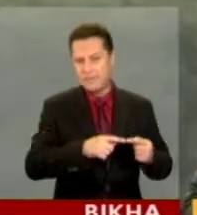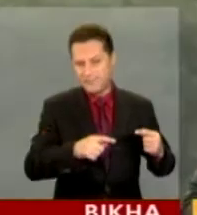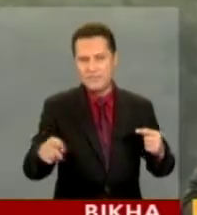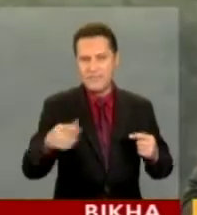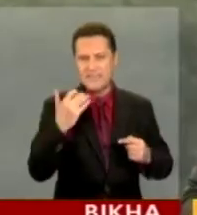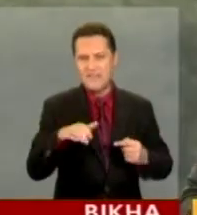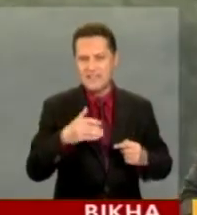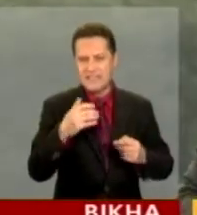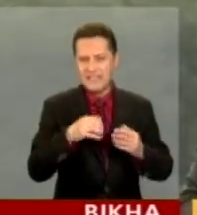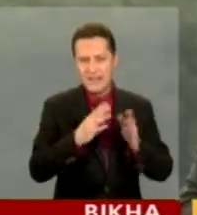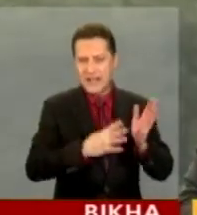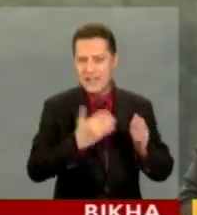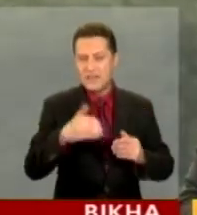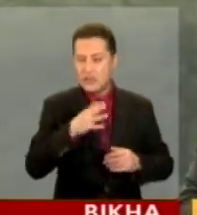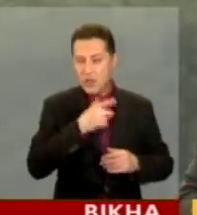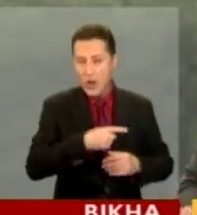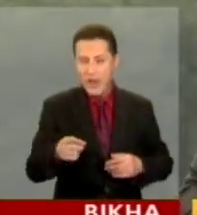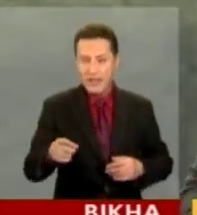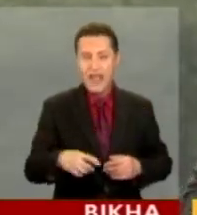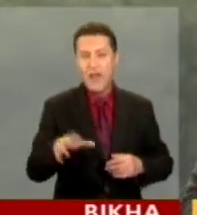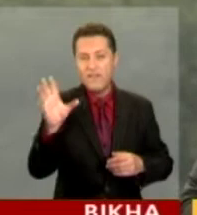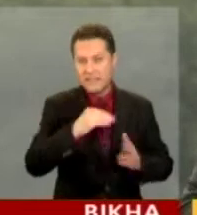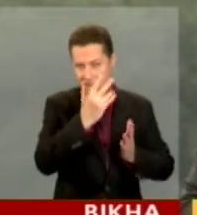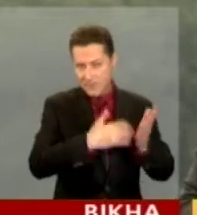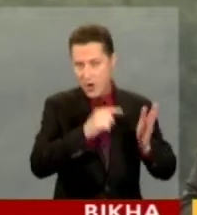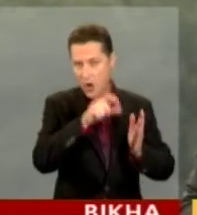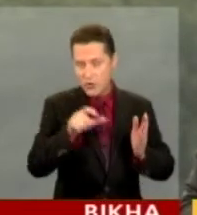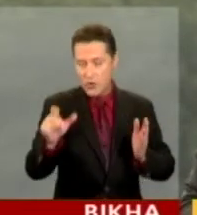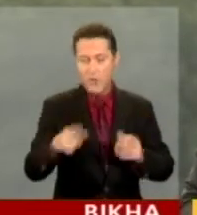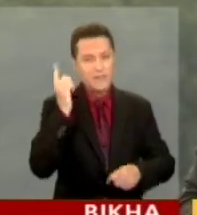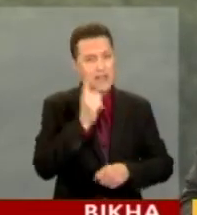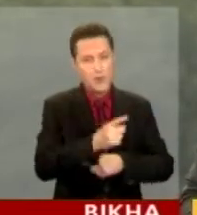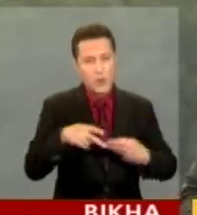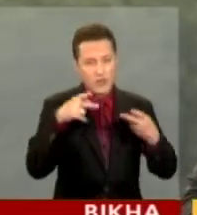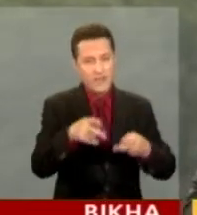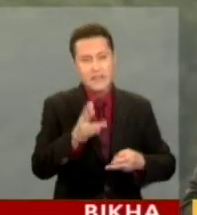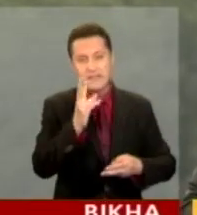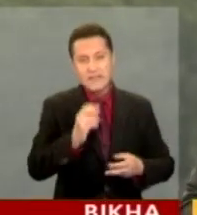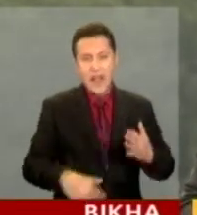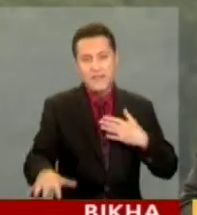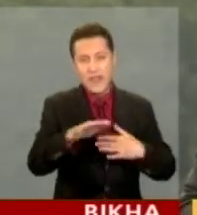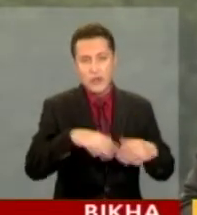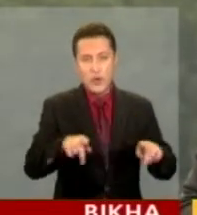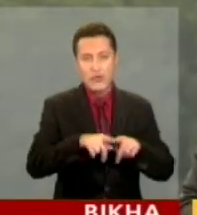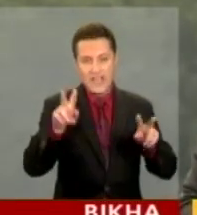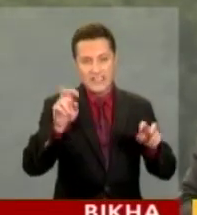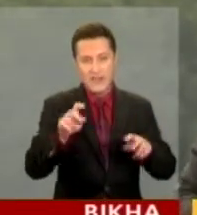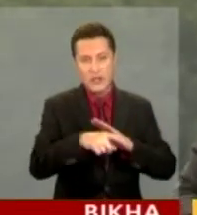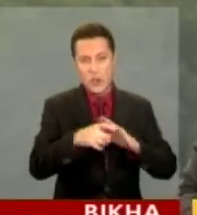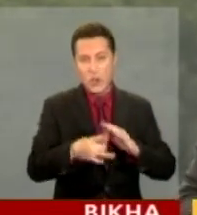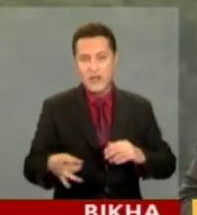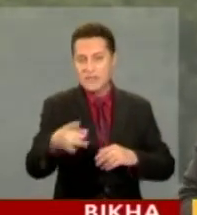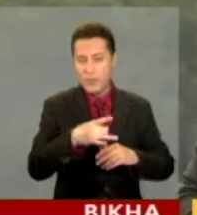Додам, що усім вище зазначеним особам категорично заборонений в'їзд на територію так званої республіки. Тим часом